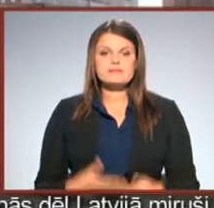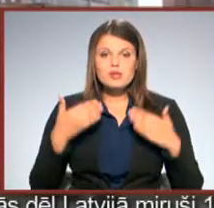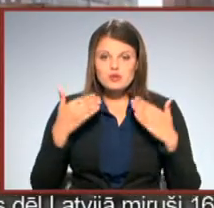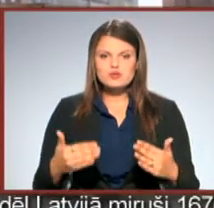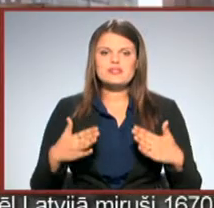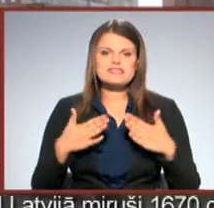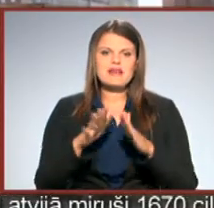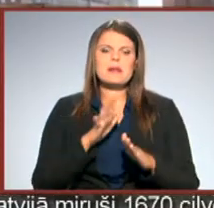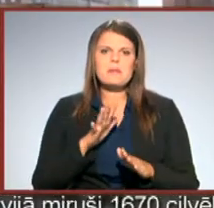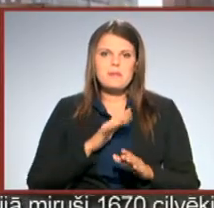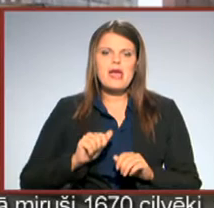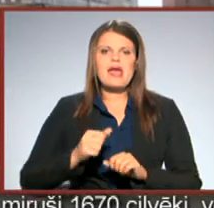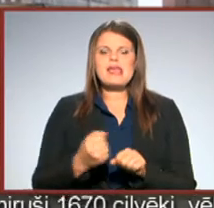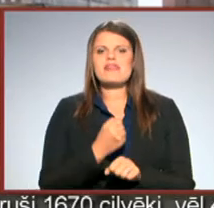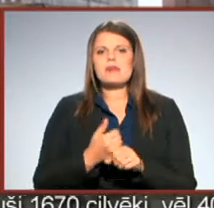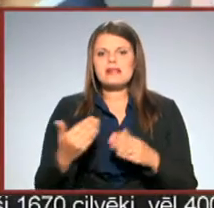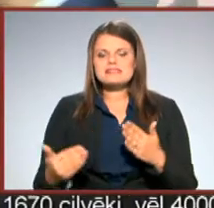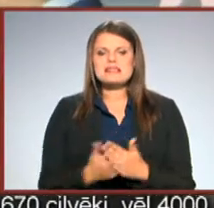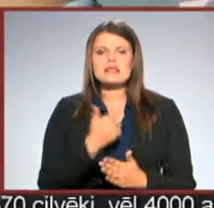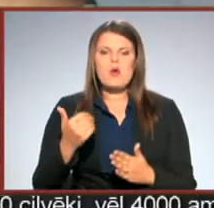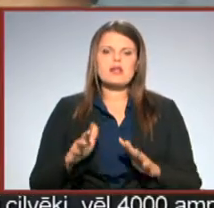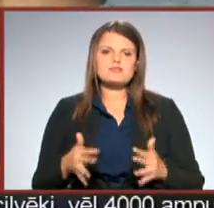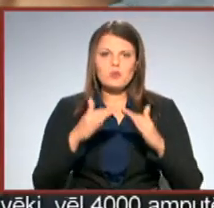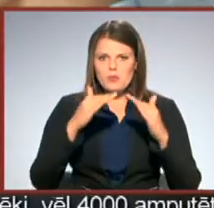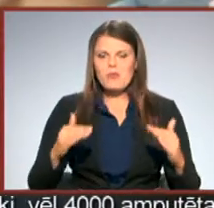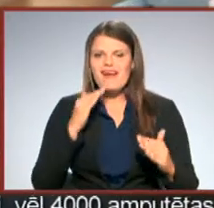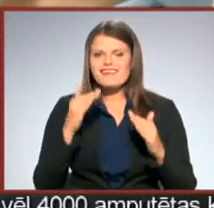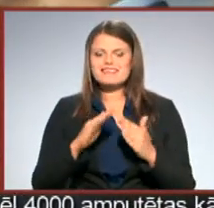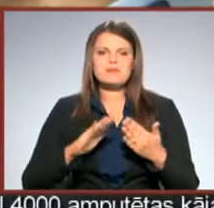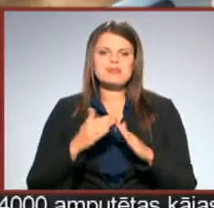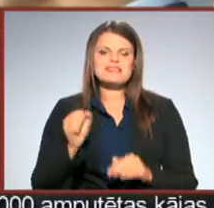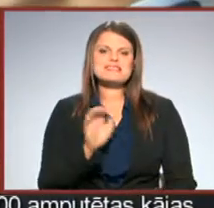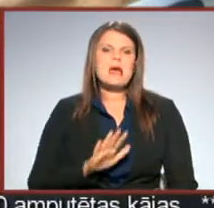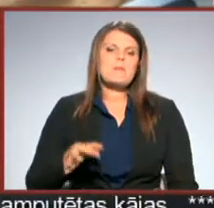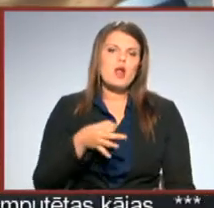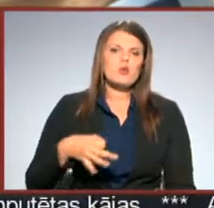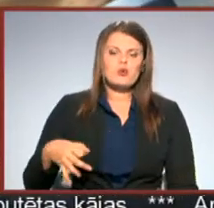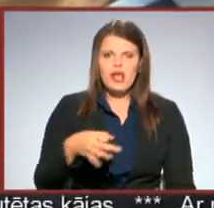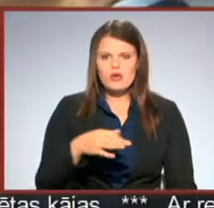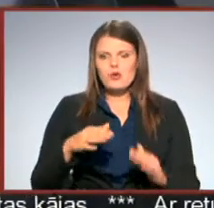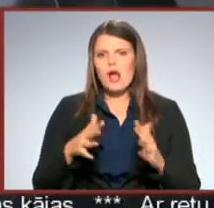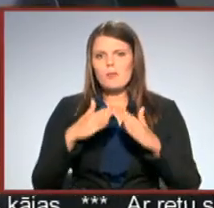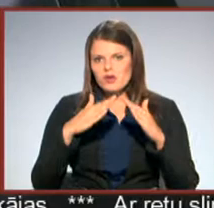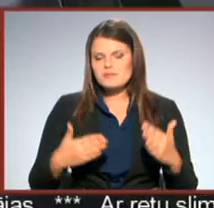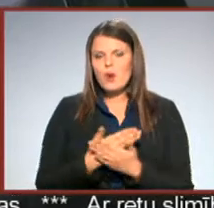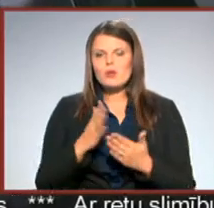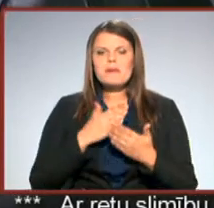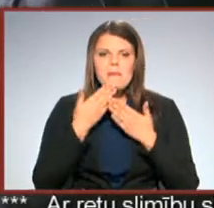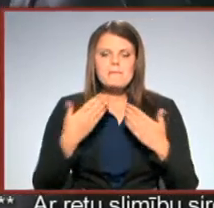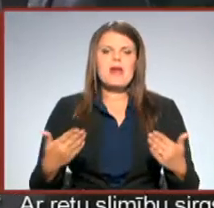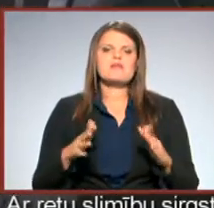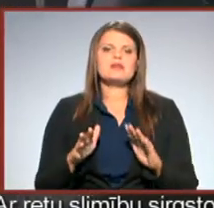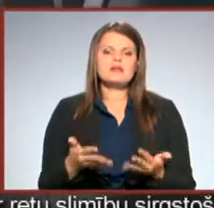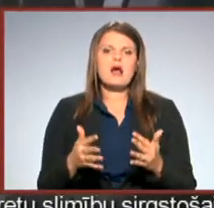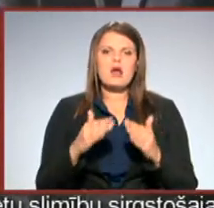Šodien svinīgi tika iedarbinātas jaunās koģenerācijas iekārtas Rēzeknes pilsētas Ziemeļu rajona katlumājā, kas bija pēdējais pilsētas